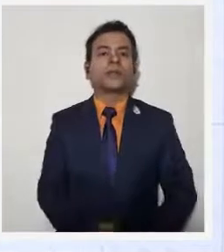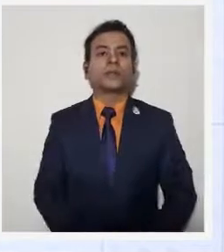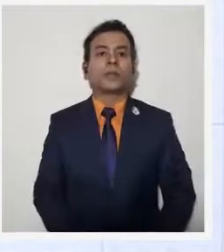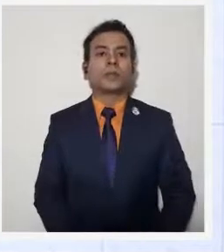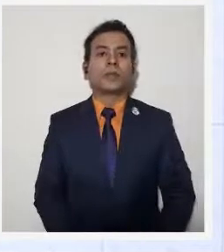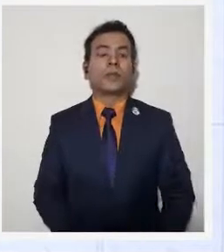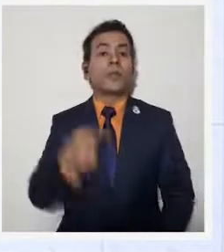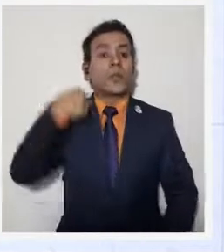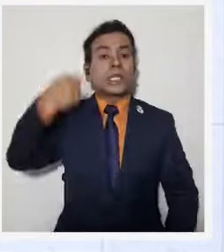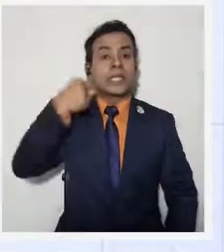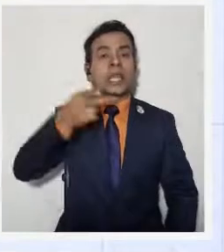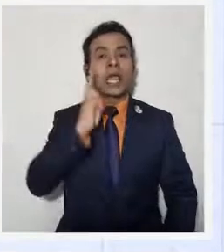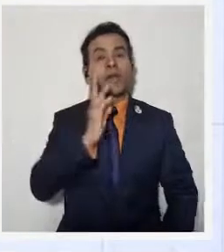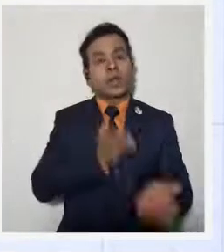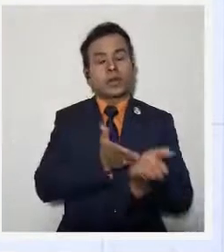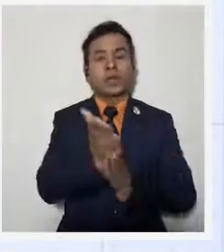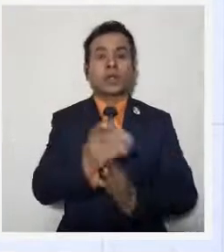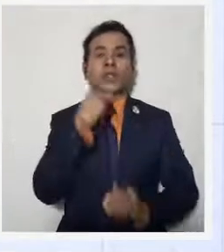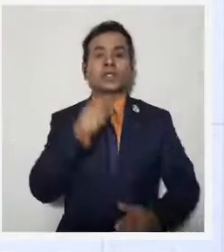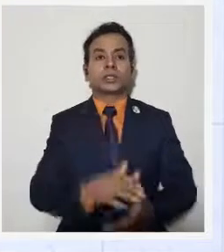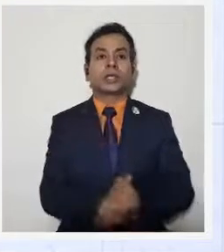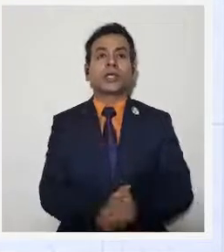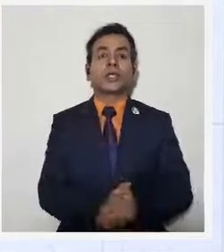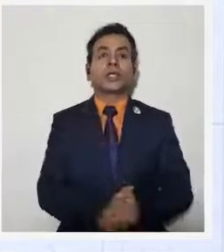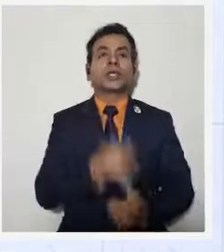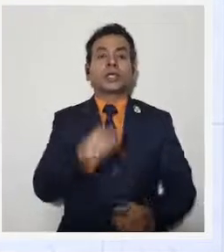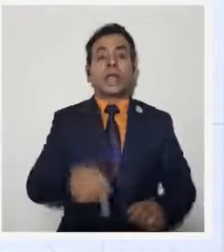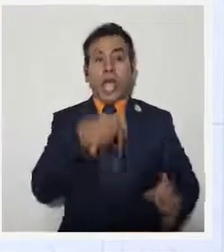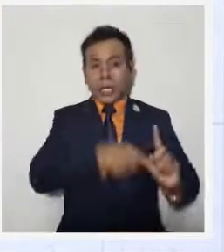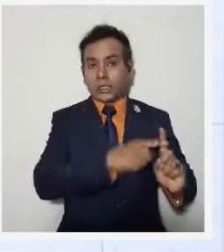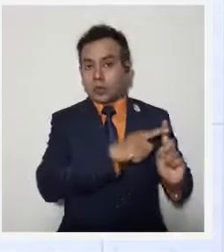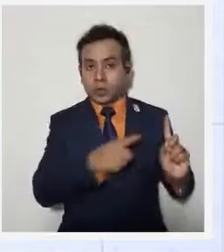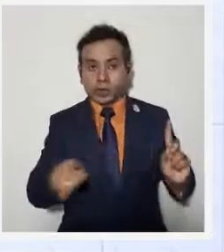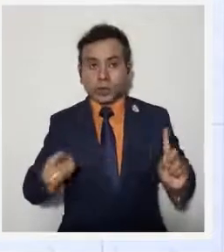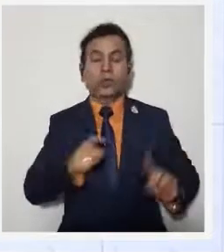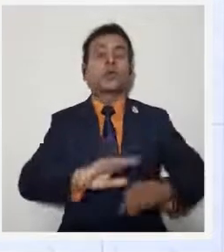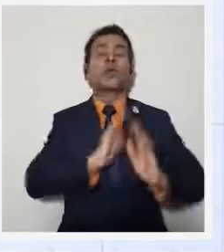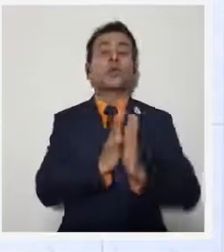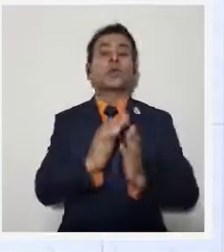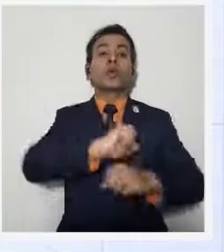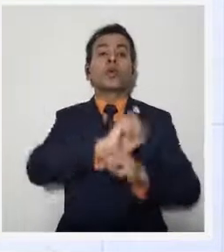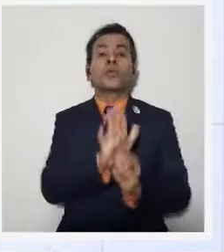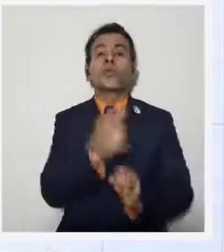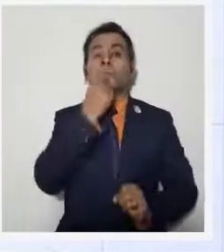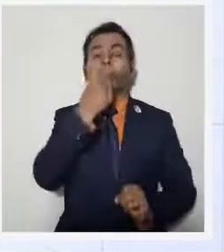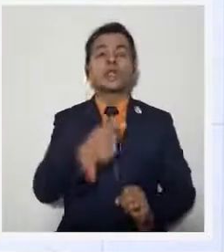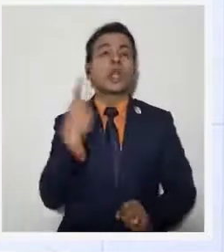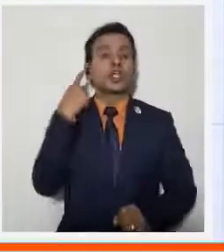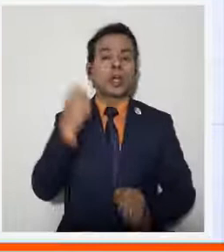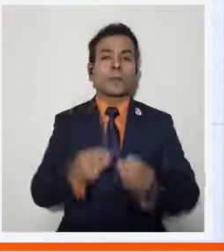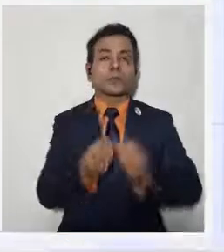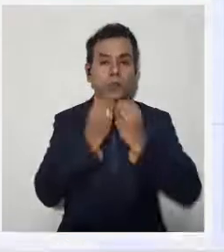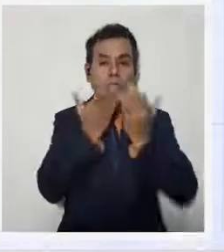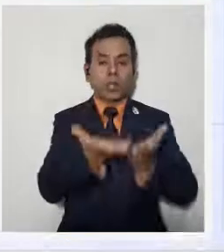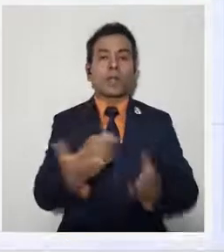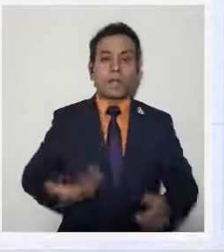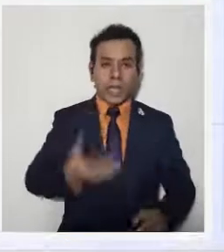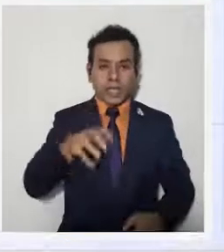সংবাদ বুলেটিন কোভিড-19 এ আমাদের সাথে সংযুক্ত আছেন, আসসালামু আলাইকুম। প্রতিদিনের মতো আমরা